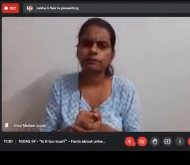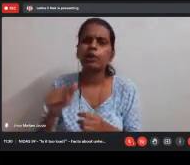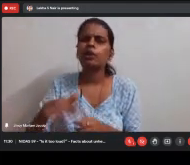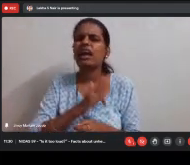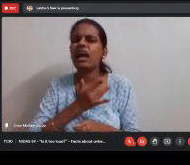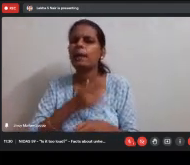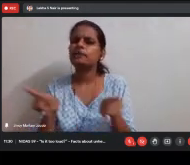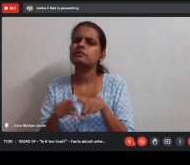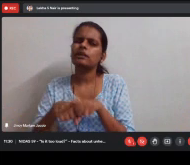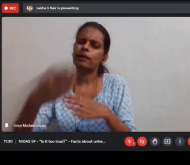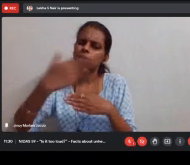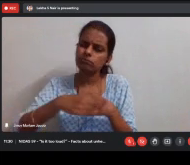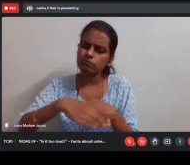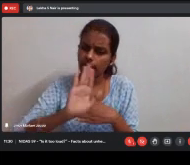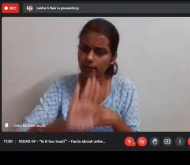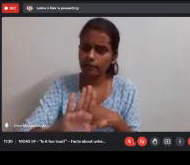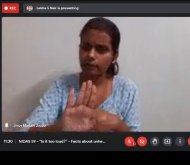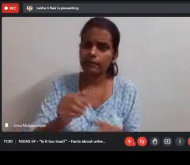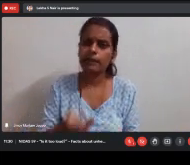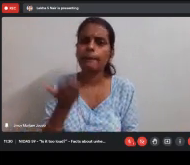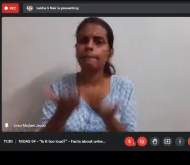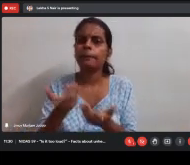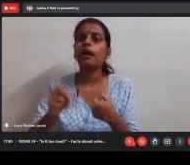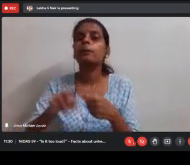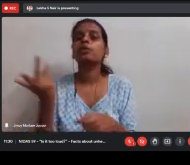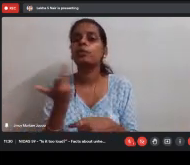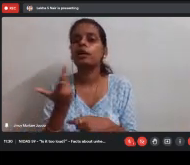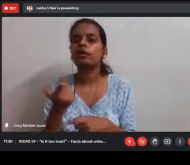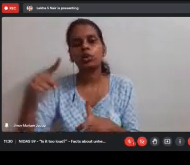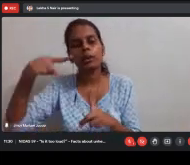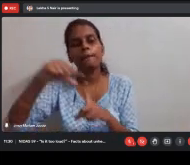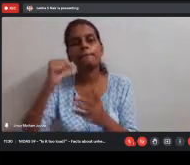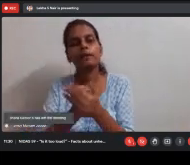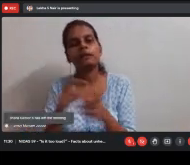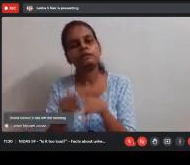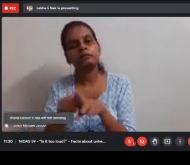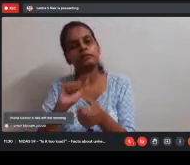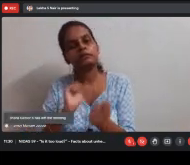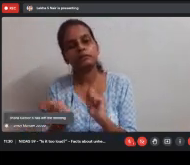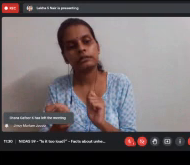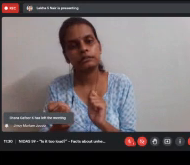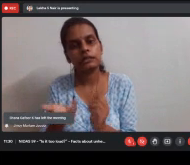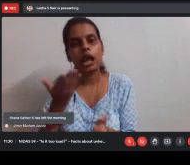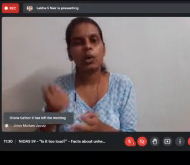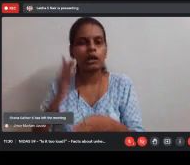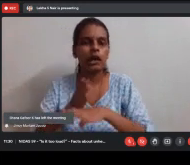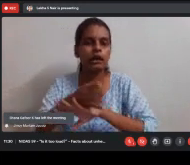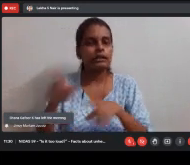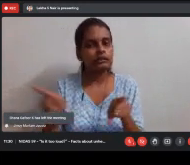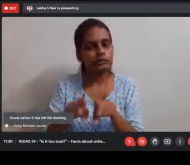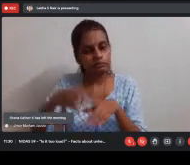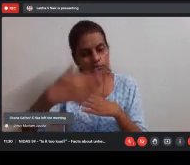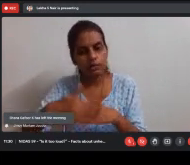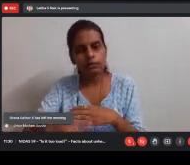ഷിഫ്റ്റ്, ടെമ്പററി ത്രിഷോൾഡ് ഷിഫ്റ്റ് വീണ്ടും നമ്മളത് കാര്യമാക്കാതെ, പ്രൊട്ടക്റ്റീവ് മെഷേഴ്സ് ഒന്നും എടുക്കാതെ, പ്രിവെന്റീവ് മെഷേഴ്സ് ഒന്നും എടുക്കാതെ